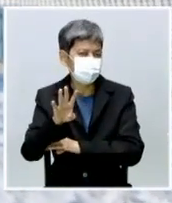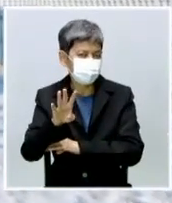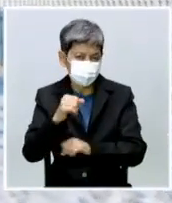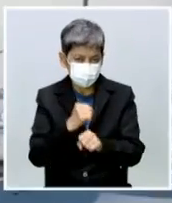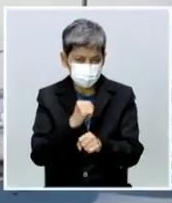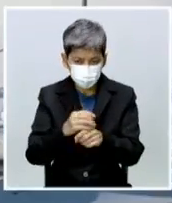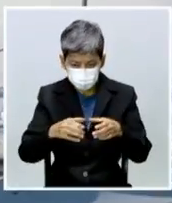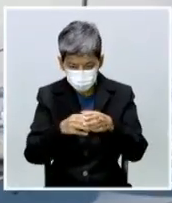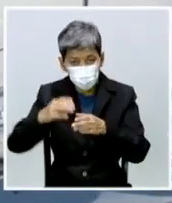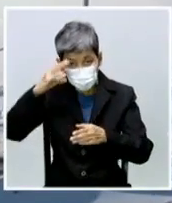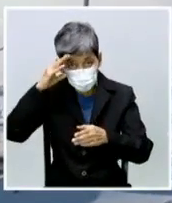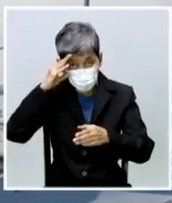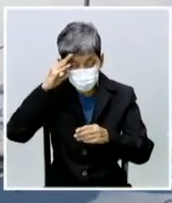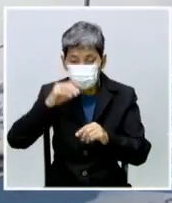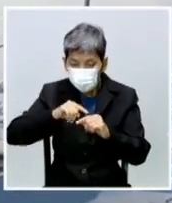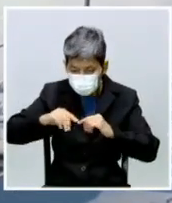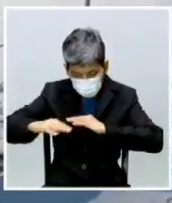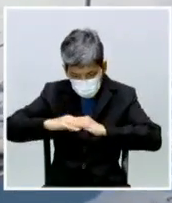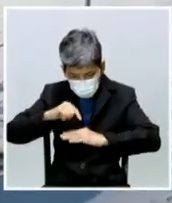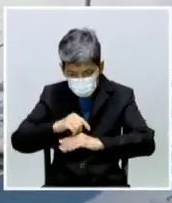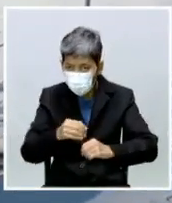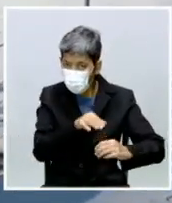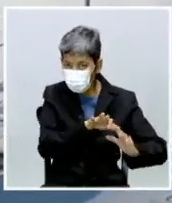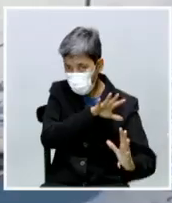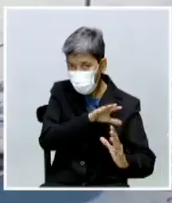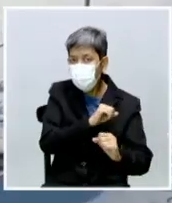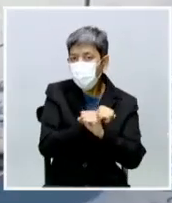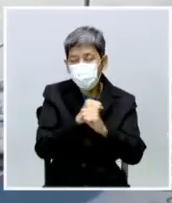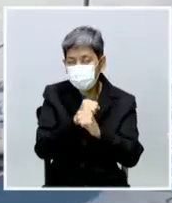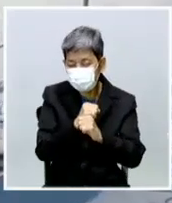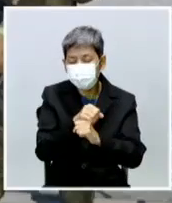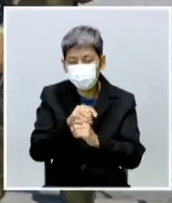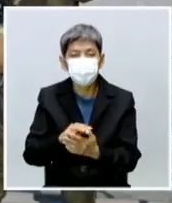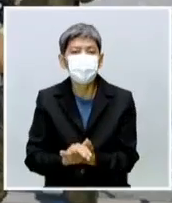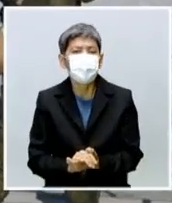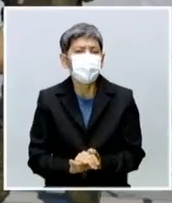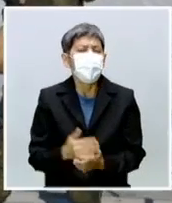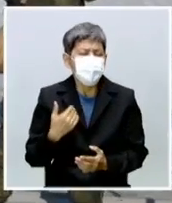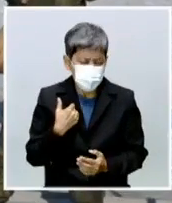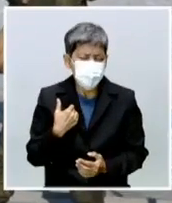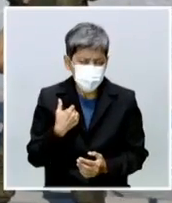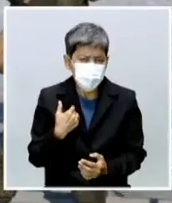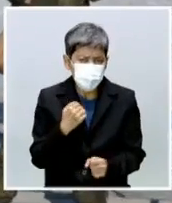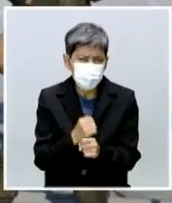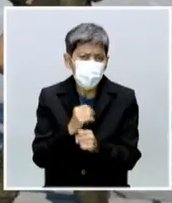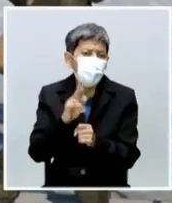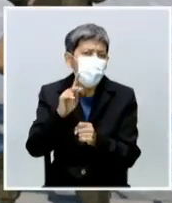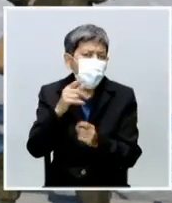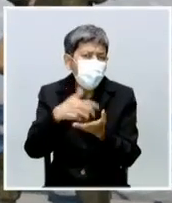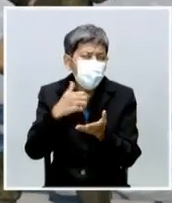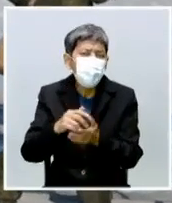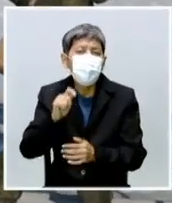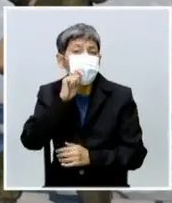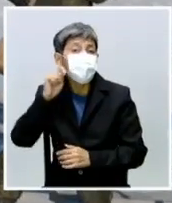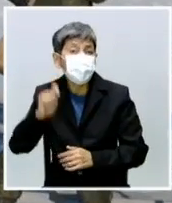การที่จะนำกองกำลังไปยังชายแดนเพื่อให้มีจำนวนเพียงพอต่อการโจมตียูเครนค่ะซึ่งก่อนหน้านี้ก็มีกระแสข่าวนะคะยูเ